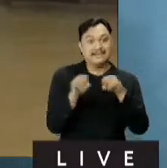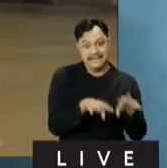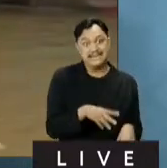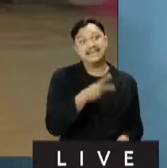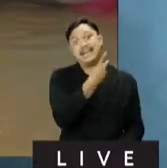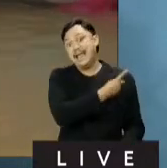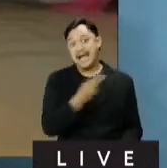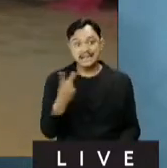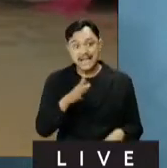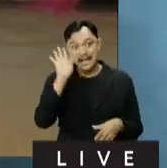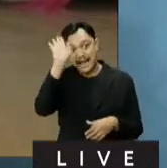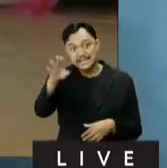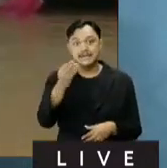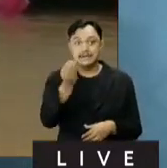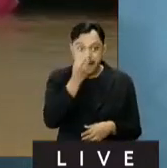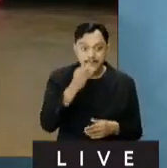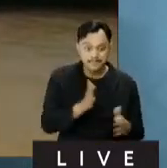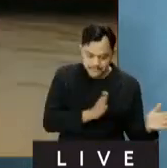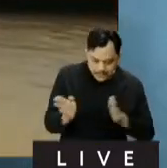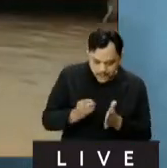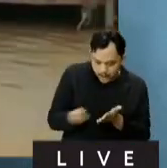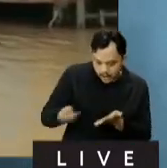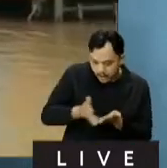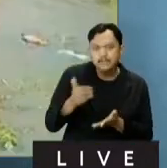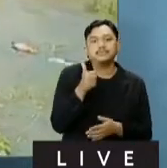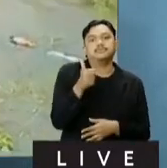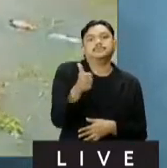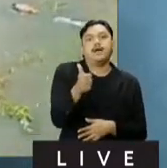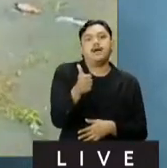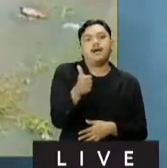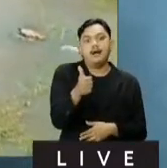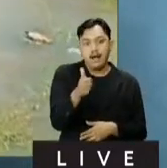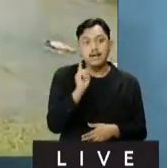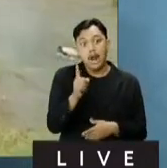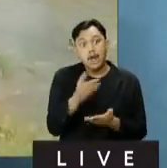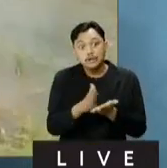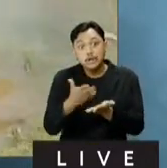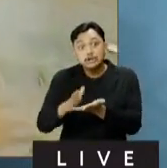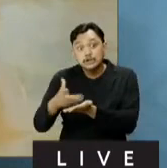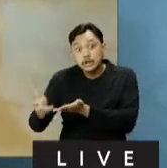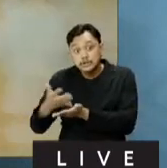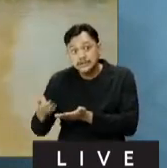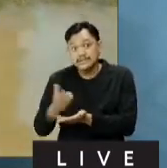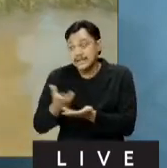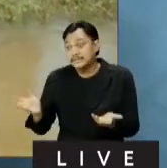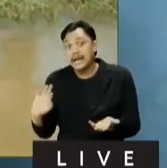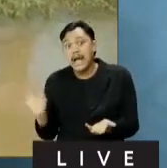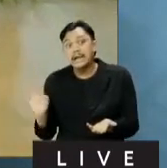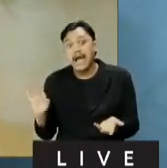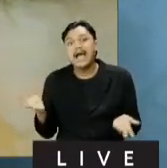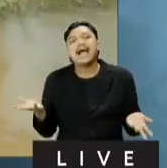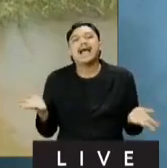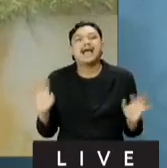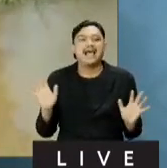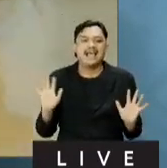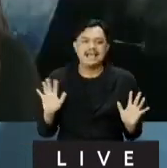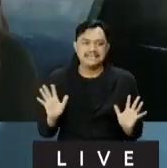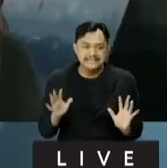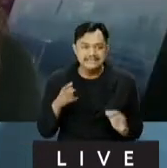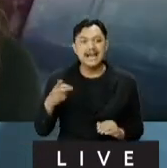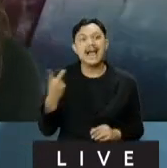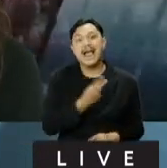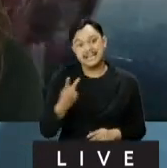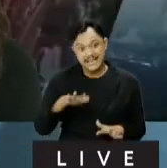lebih terorganisir sehingga tidak ada yang ketinggalan untuk dibantu begitu. Supaya distribusi bantuannya juga